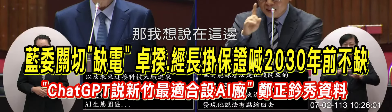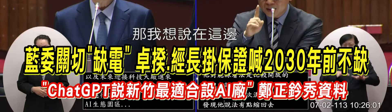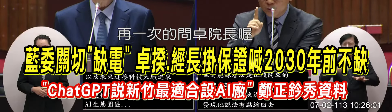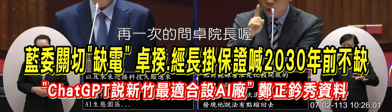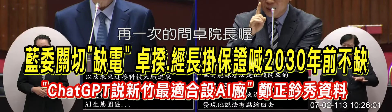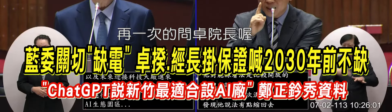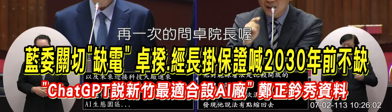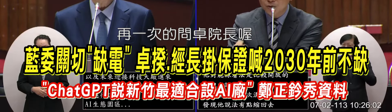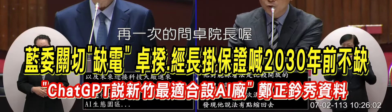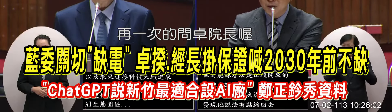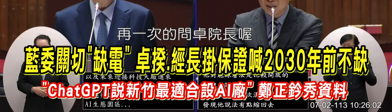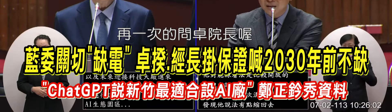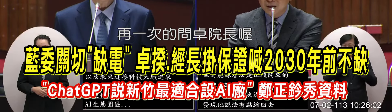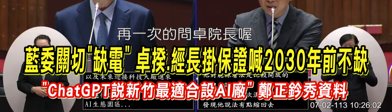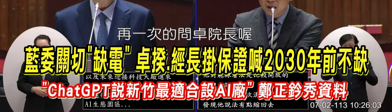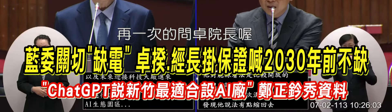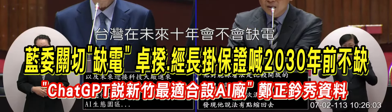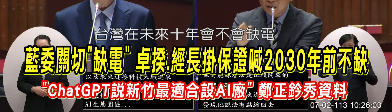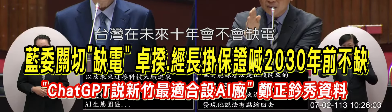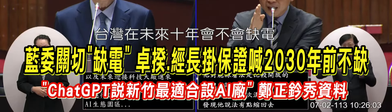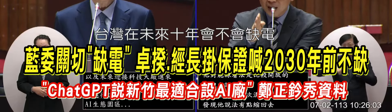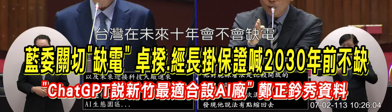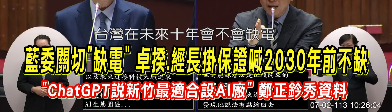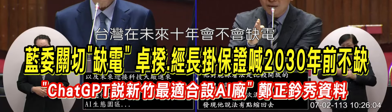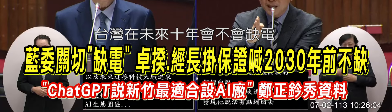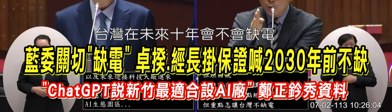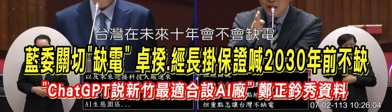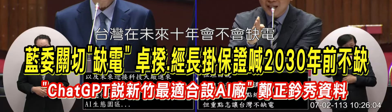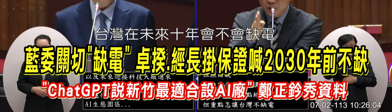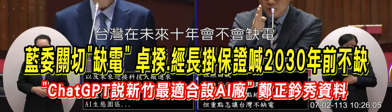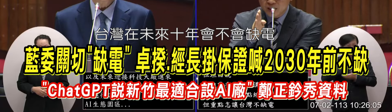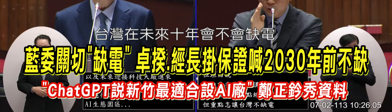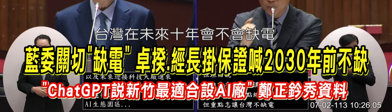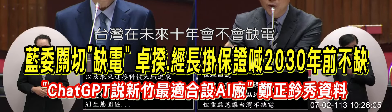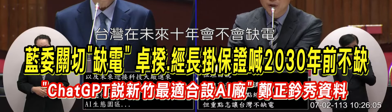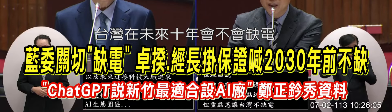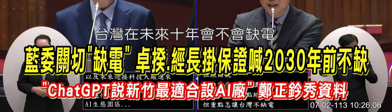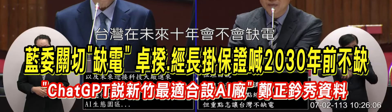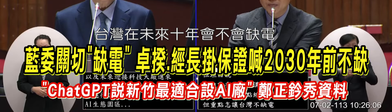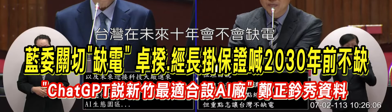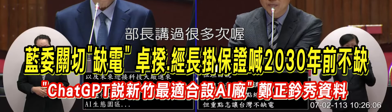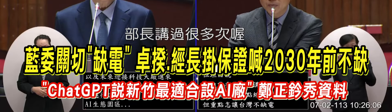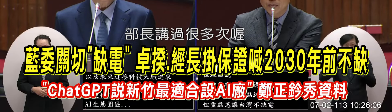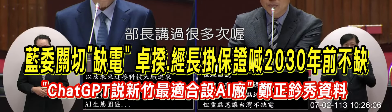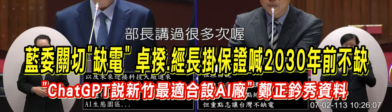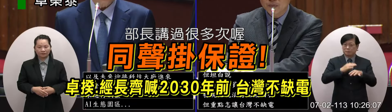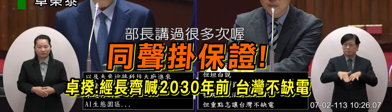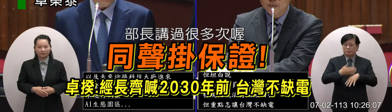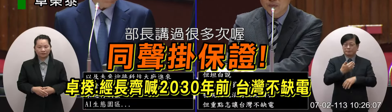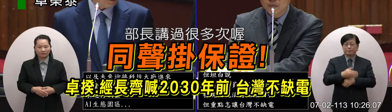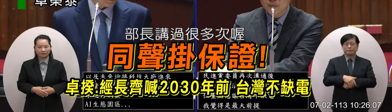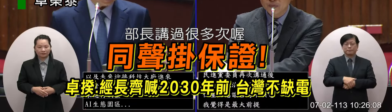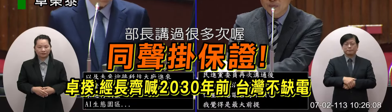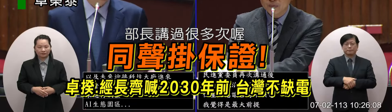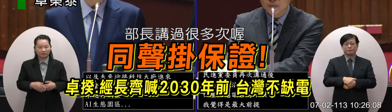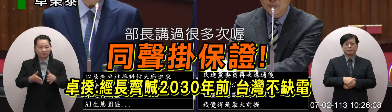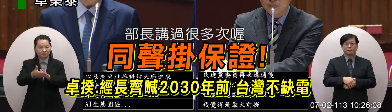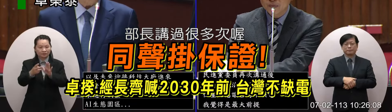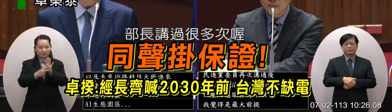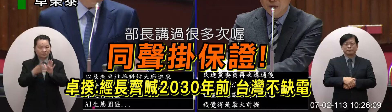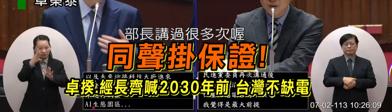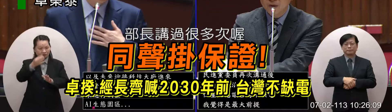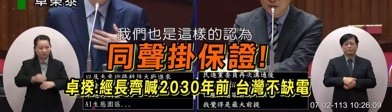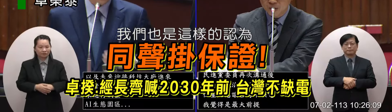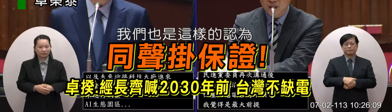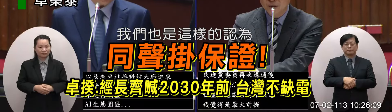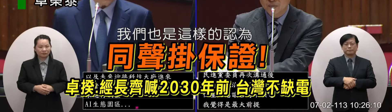边再次的问一下朱院长哈，台湾在未来十年会不会缺电？ 部长讲过很多